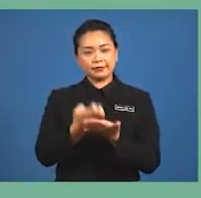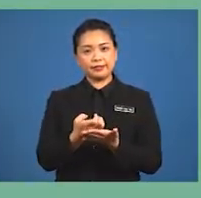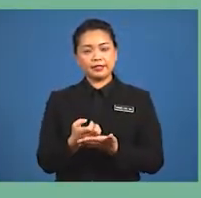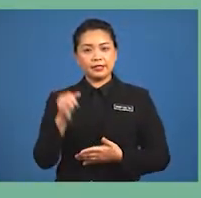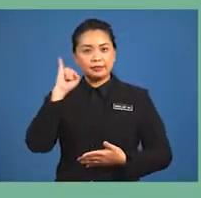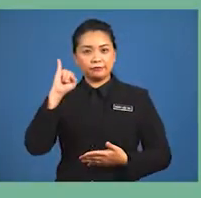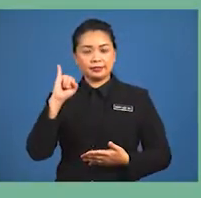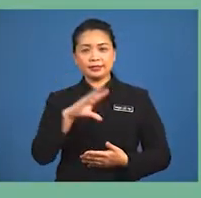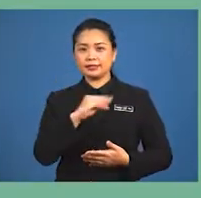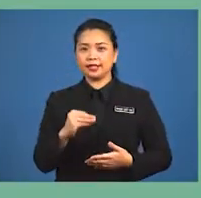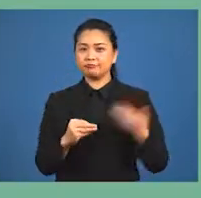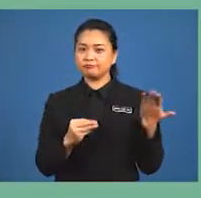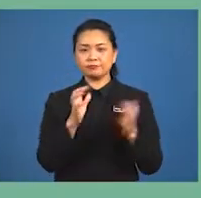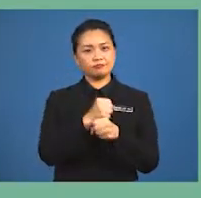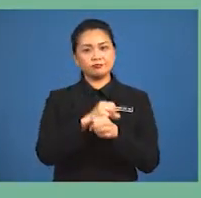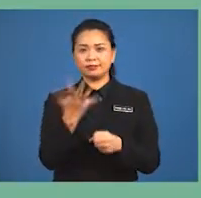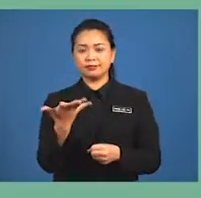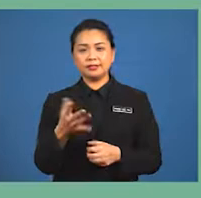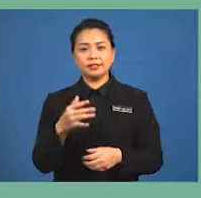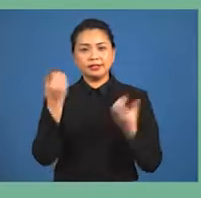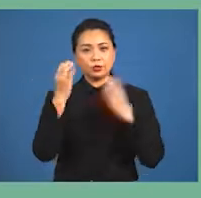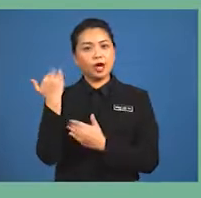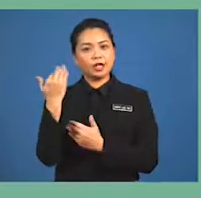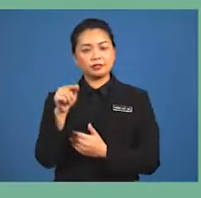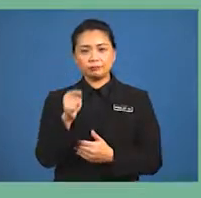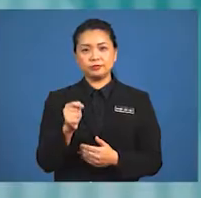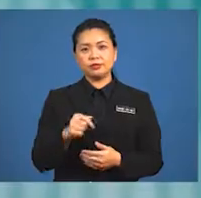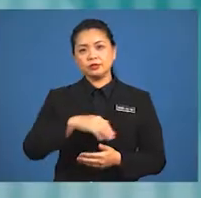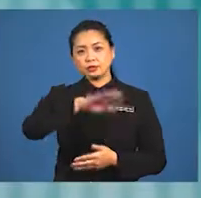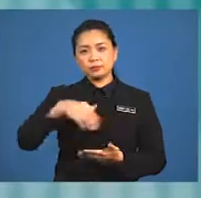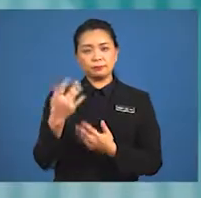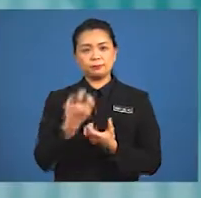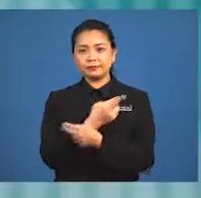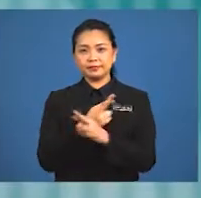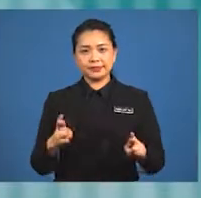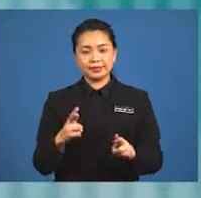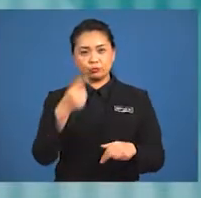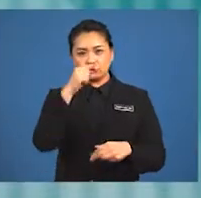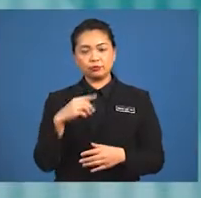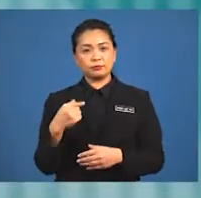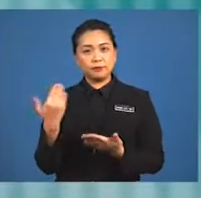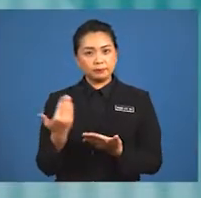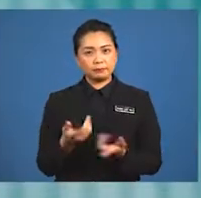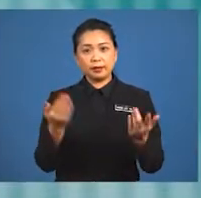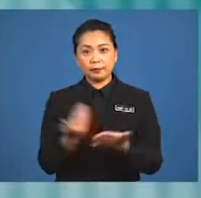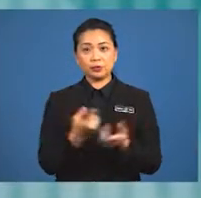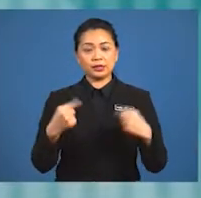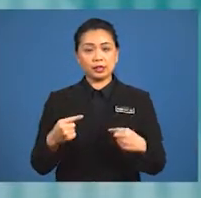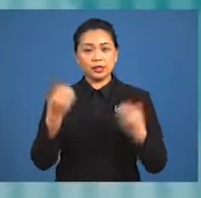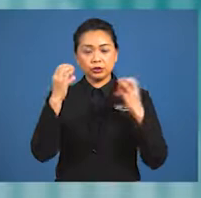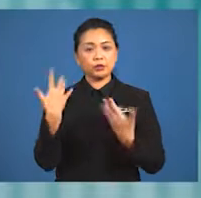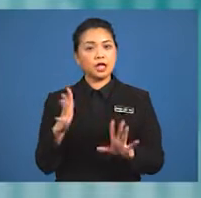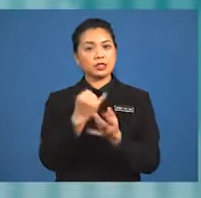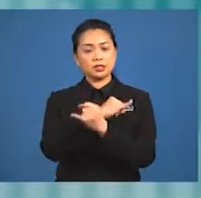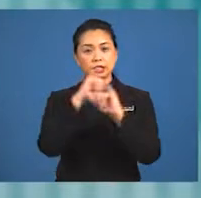inflasi dan pengangguran. Saya harap kamu telah bersedia. Bagi yang baru menonton, tadi saya telah jelaskan